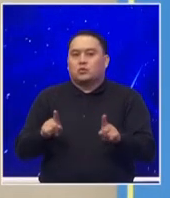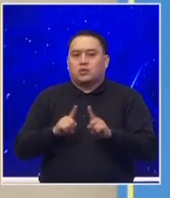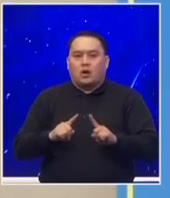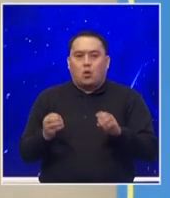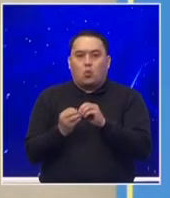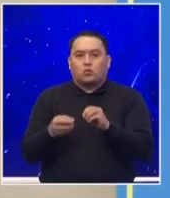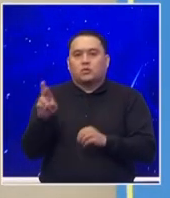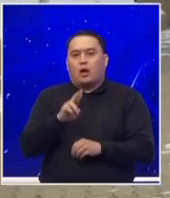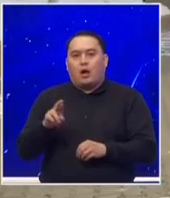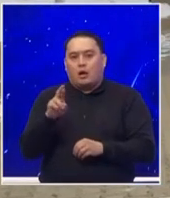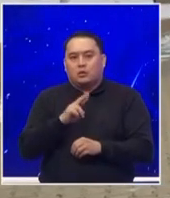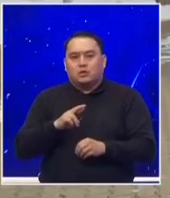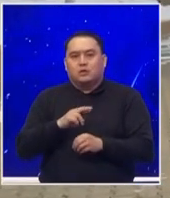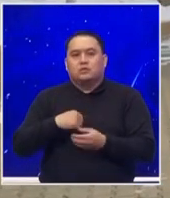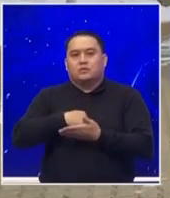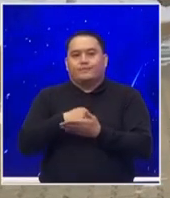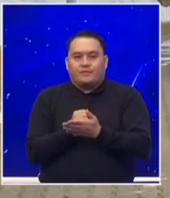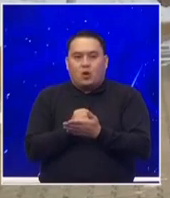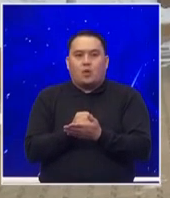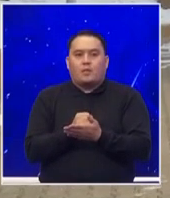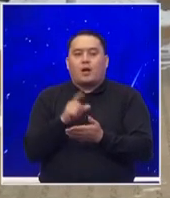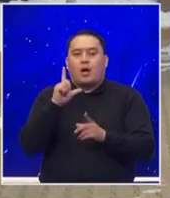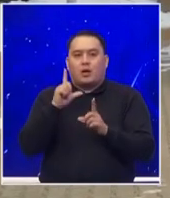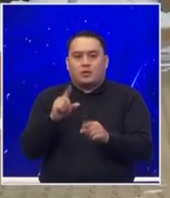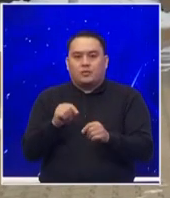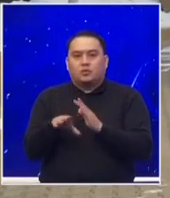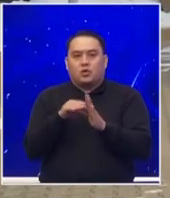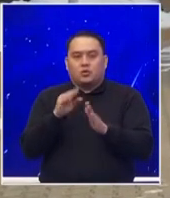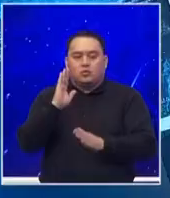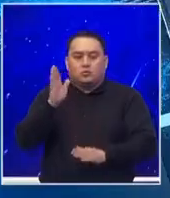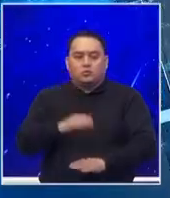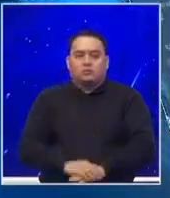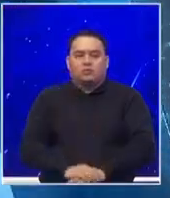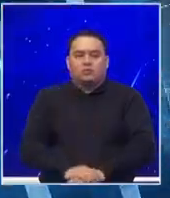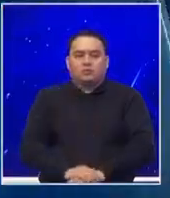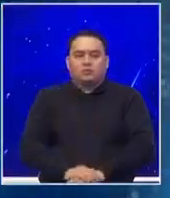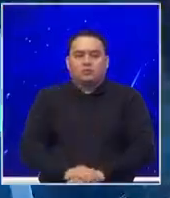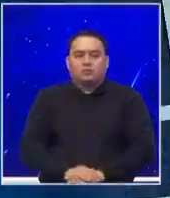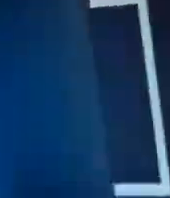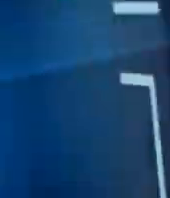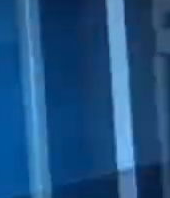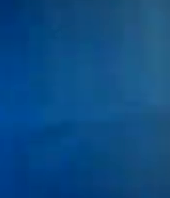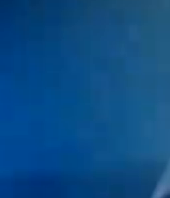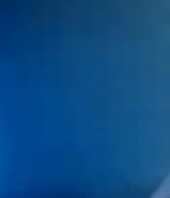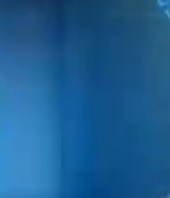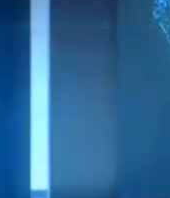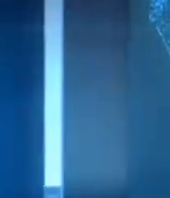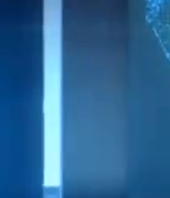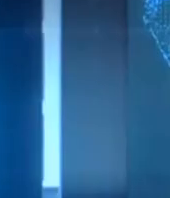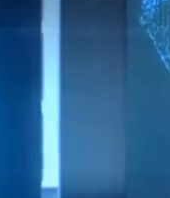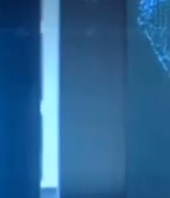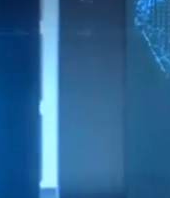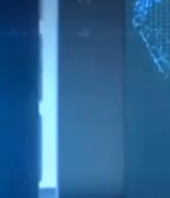10 қаңтарда тұрғындар белгіленген сайлау учаскелеріне барып, өз таңдауларын жасай алады. Мадина Берікқызы, Мәди Байбосынов, Жетісу